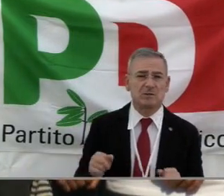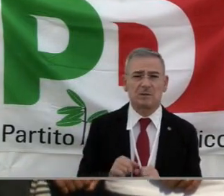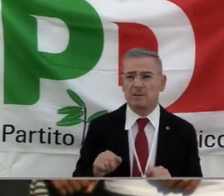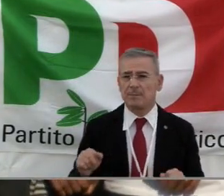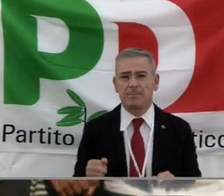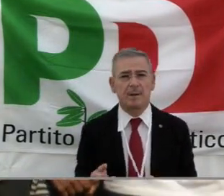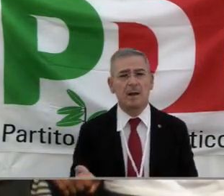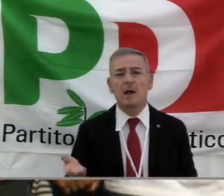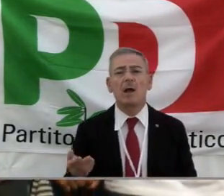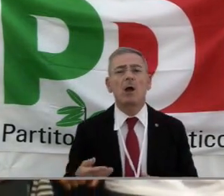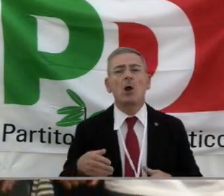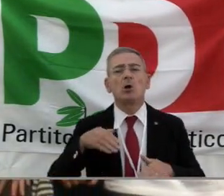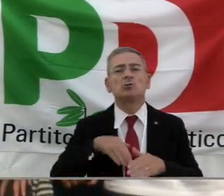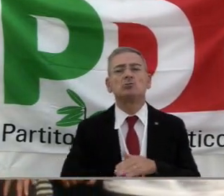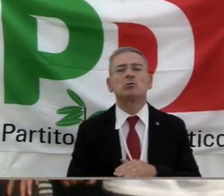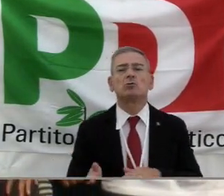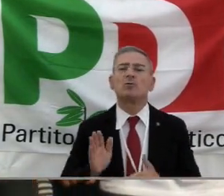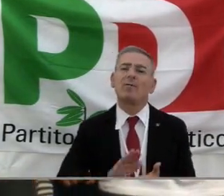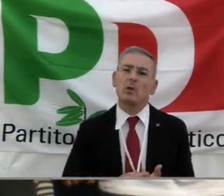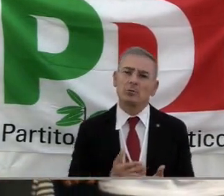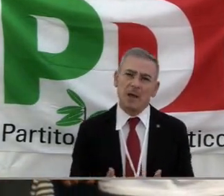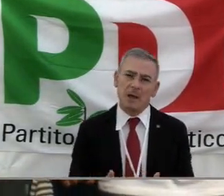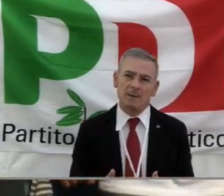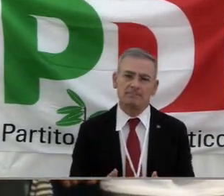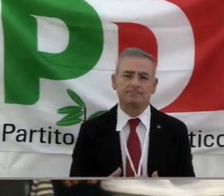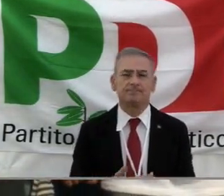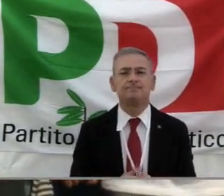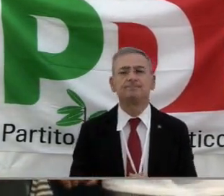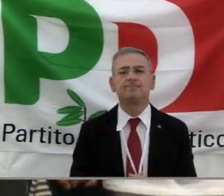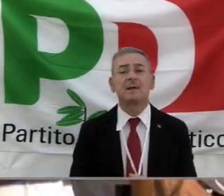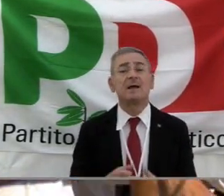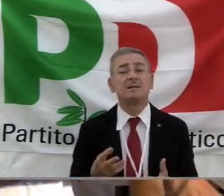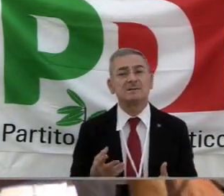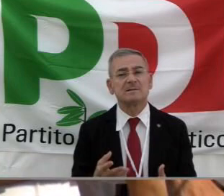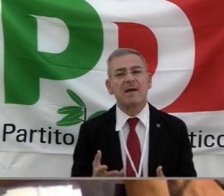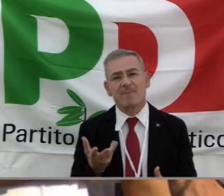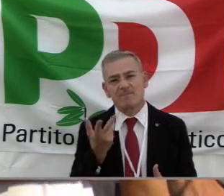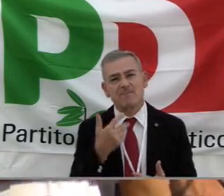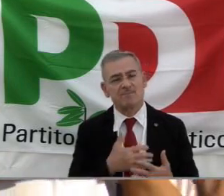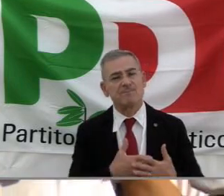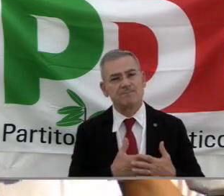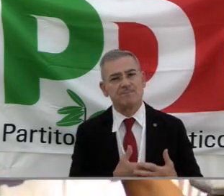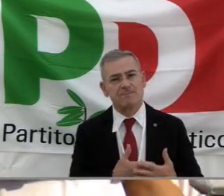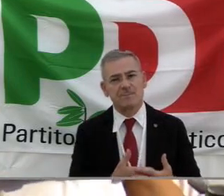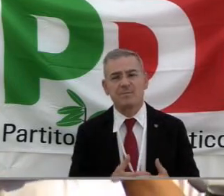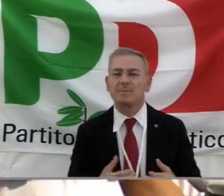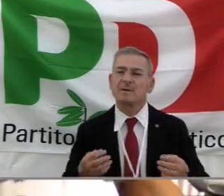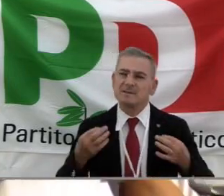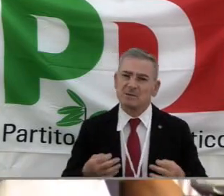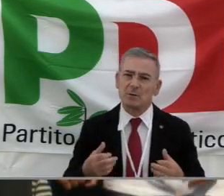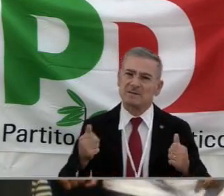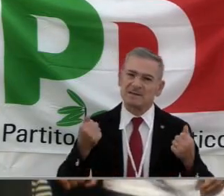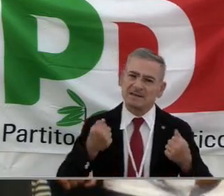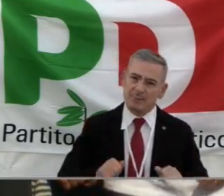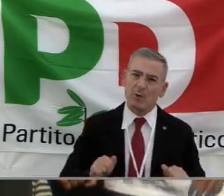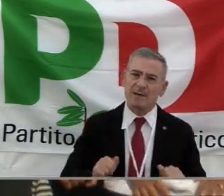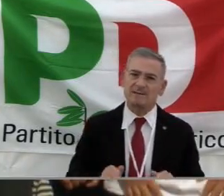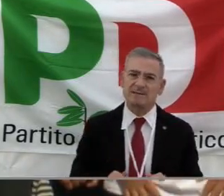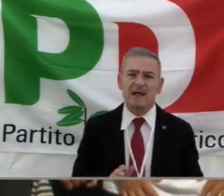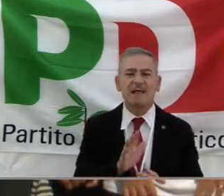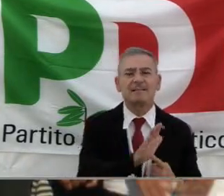in alcun modo sottovalutare. E se avete a cuore la sicurezza e la democrazia,